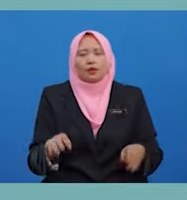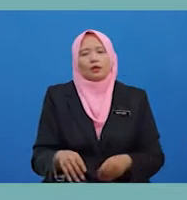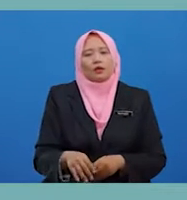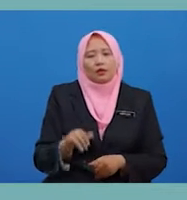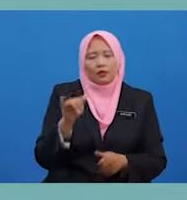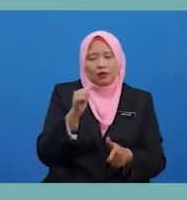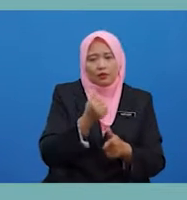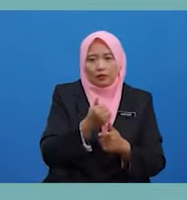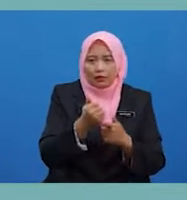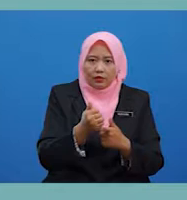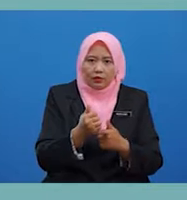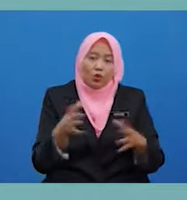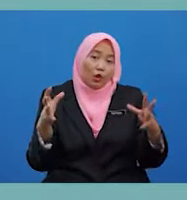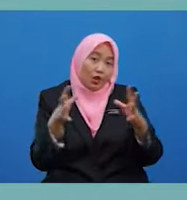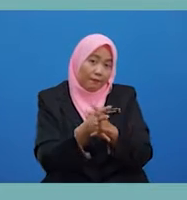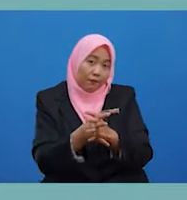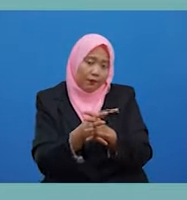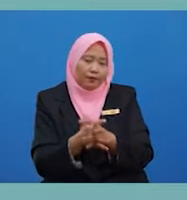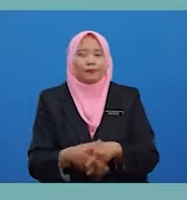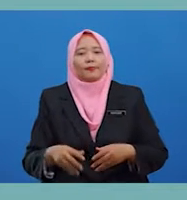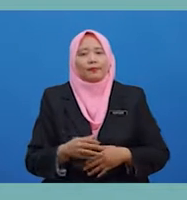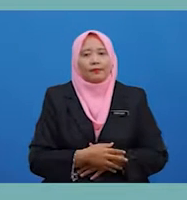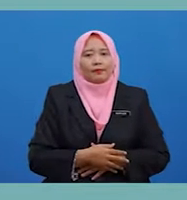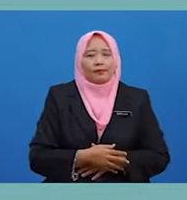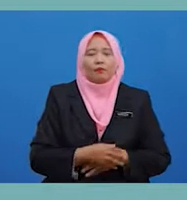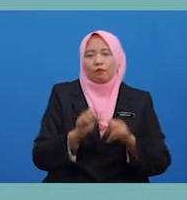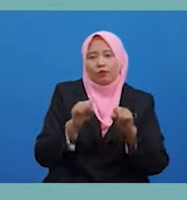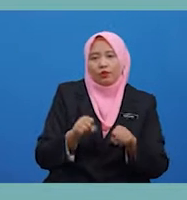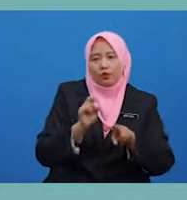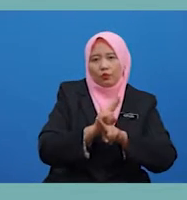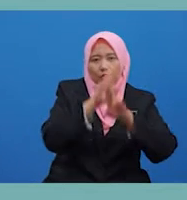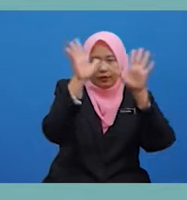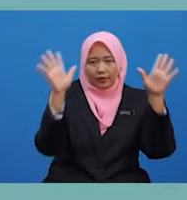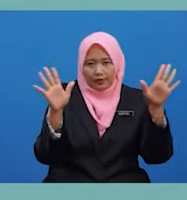sekali. Antaranya ialah kita boleh huraikan bahawa